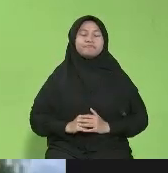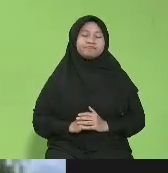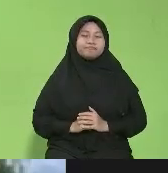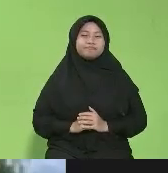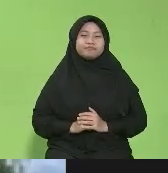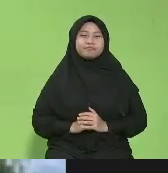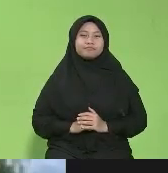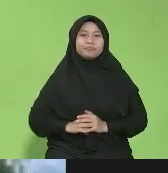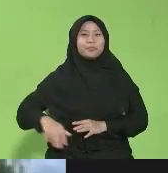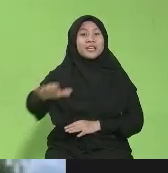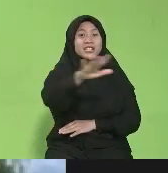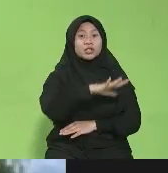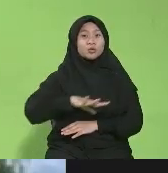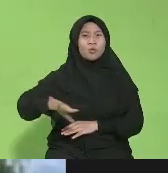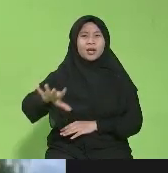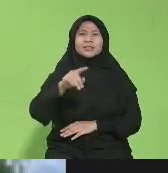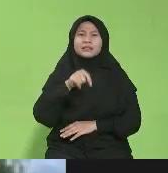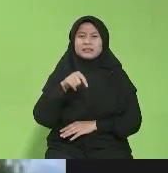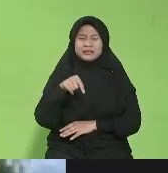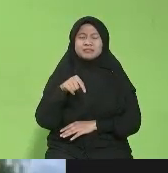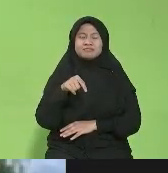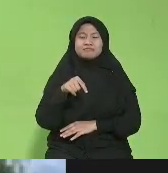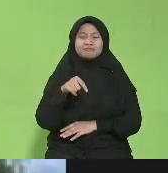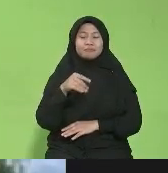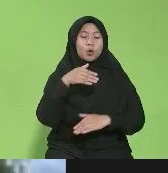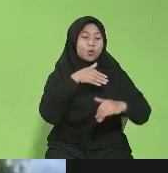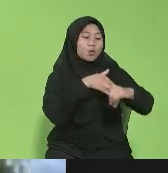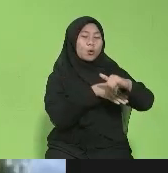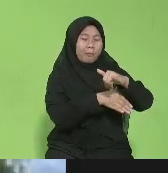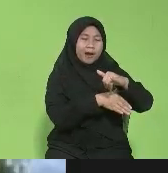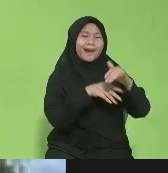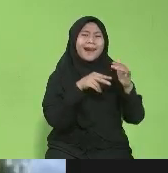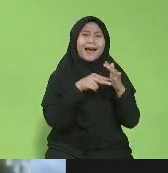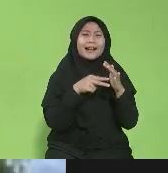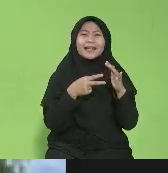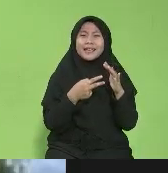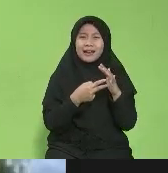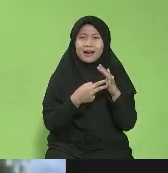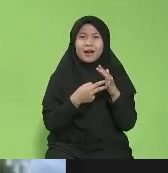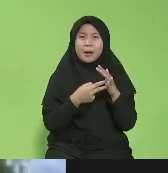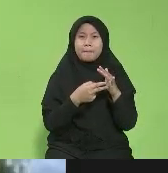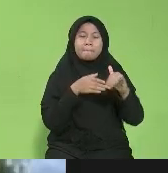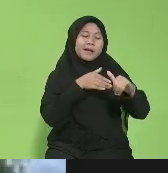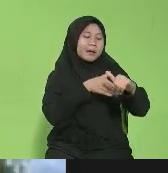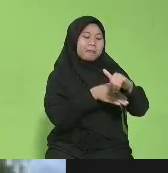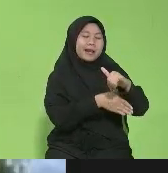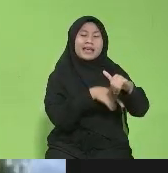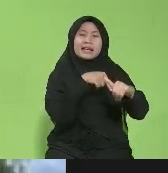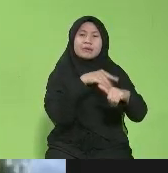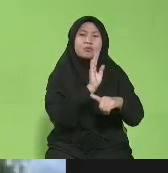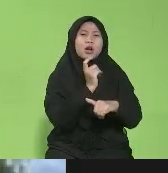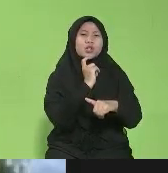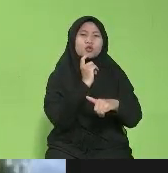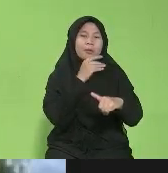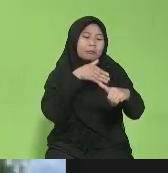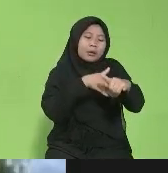dalam situasi seperti inilah menurut saya korban juga punya makna penyembelihan itu tidak sekedar penyembelihan